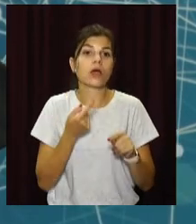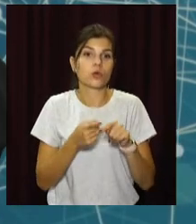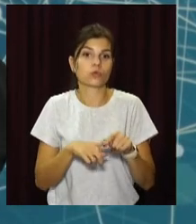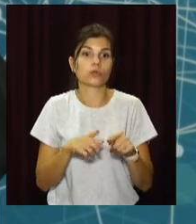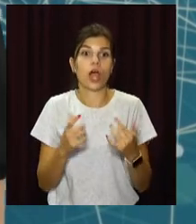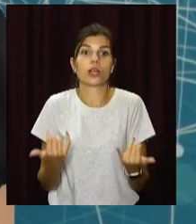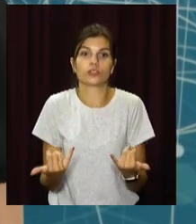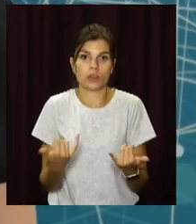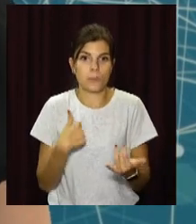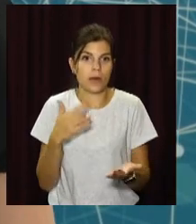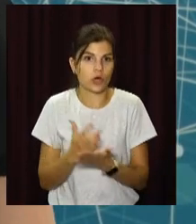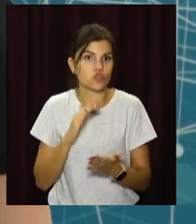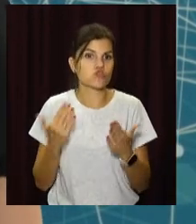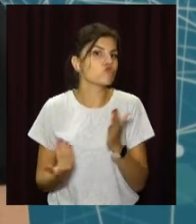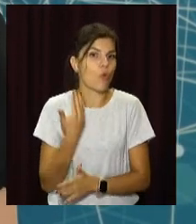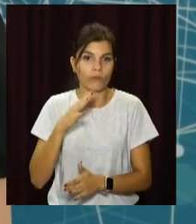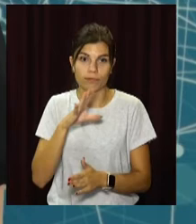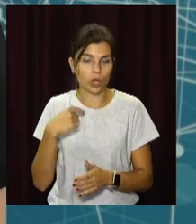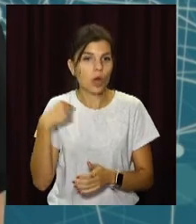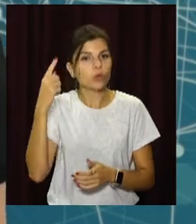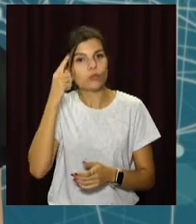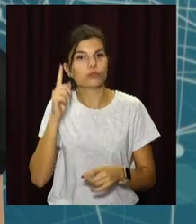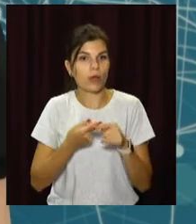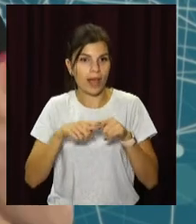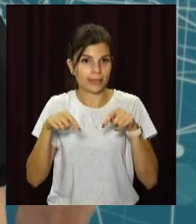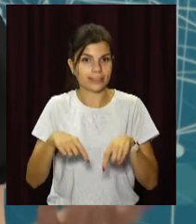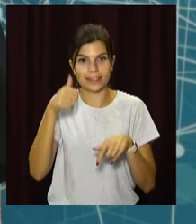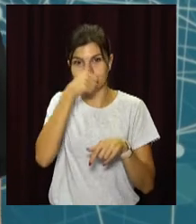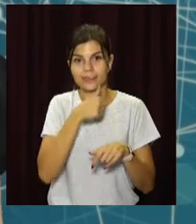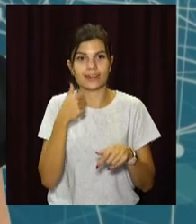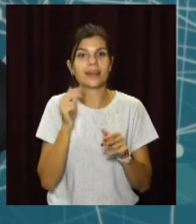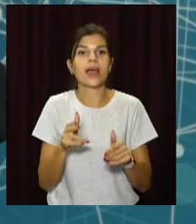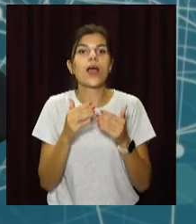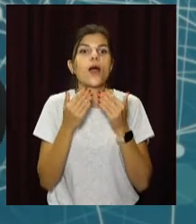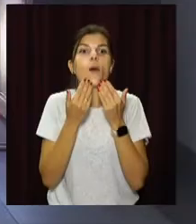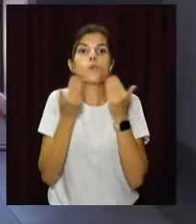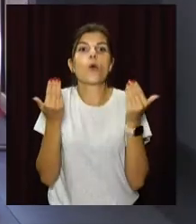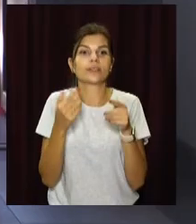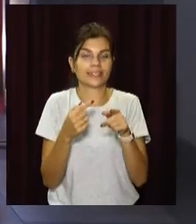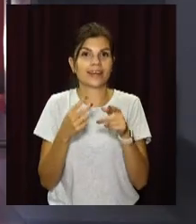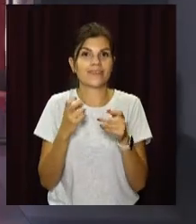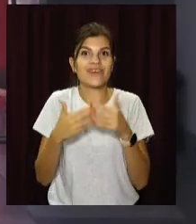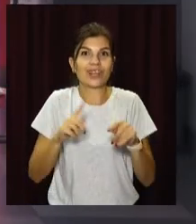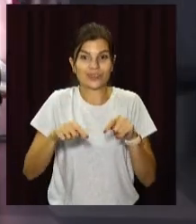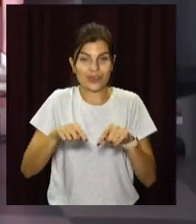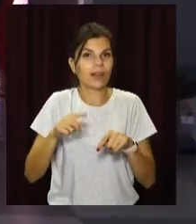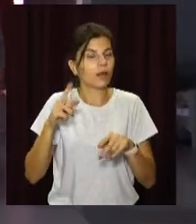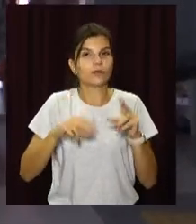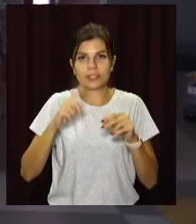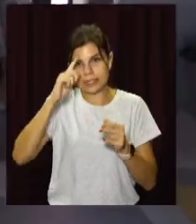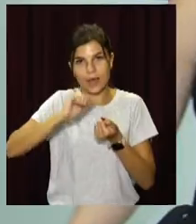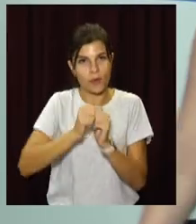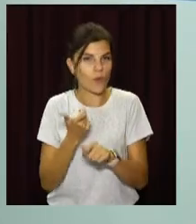наразі ми маємо нове обладнання. Я думаю, що цей рік, як останній, мені запам'ятається надовго. Оцінив масштаб перетворення